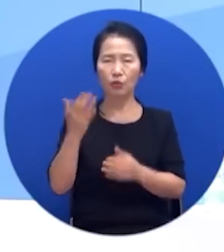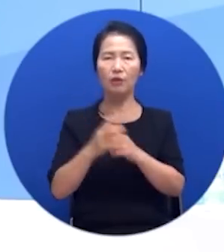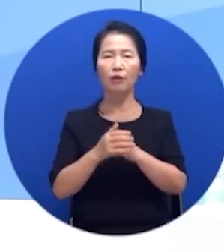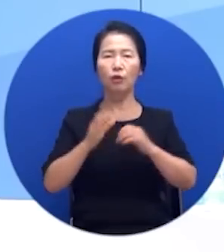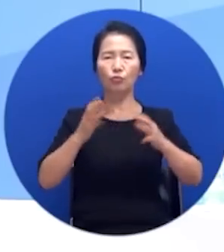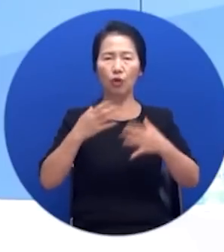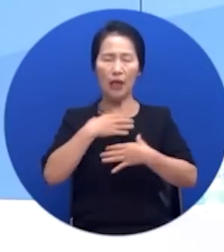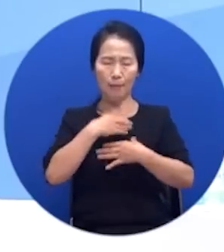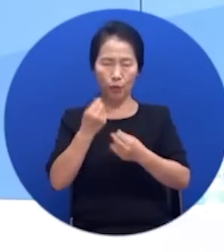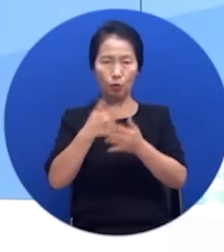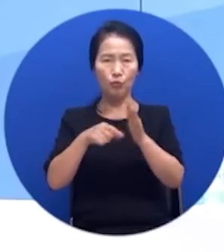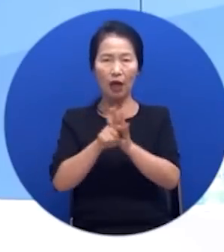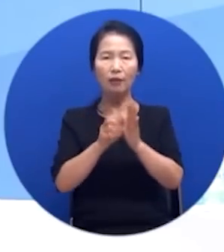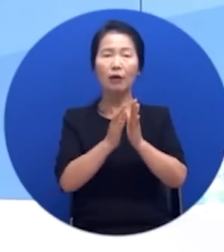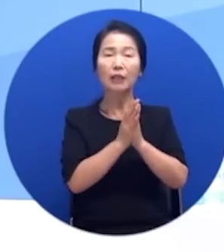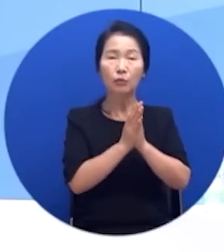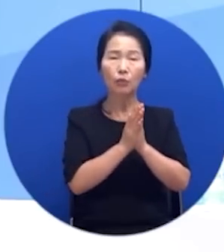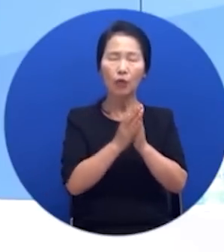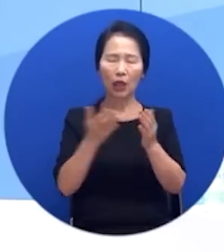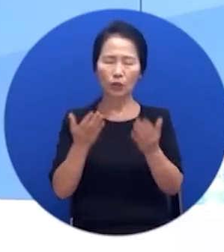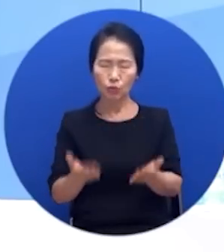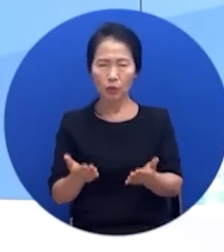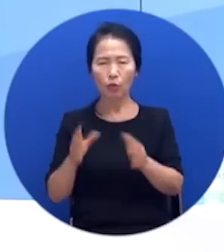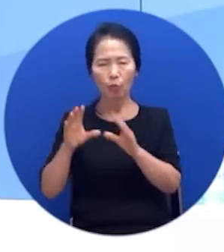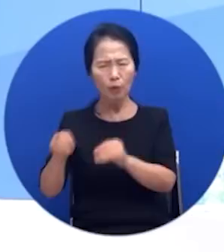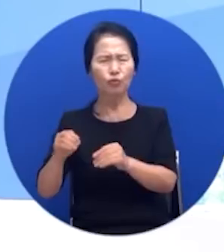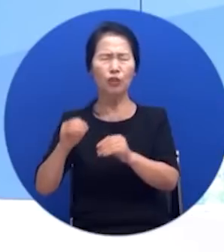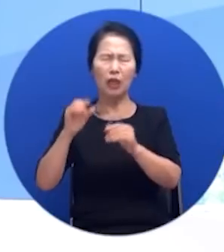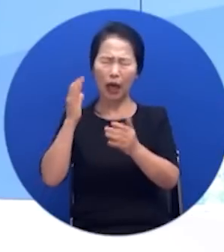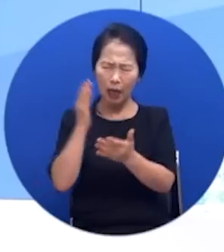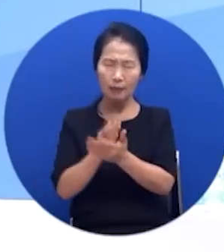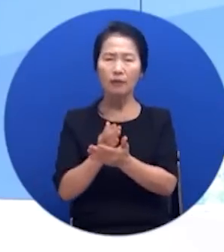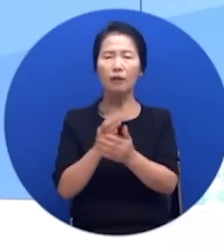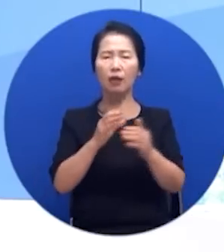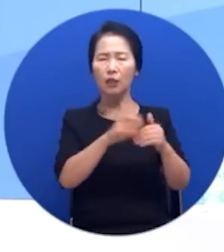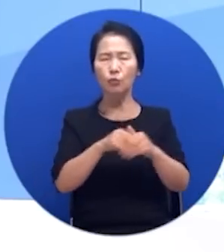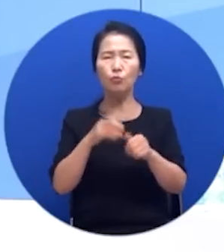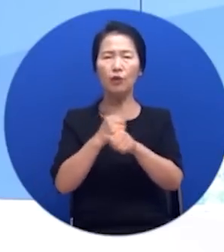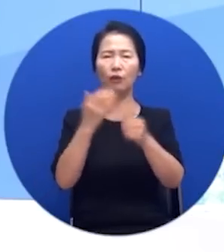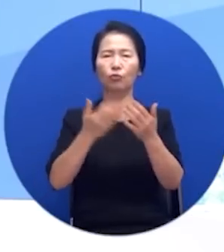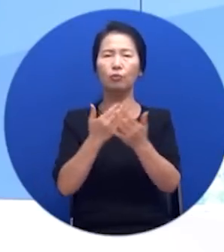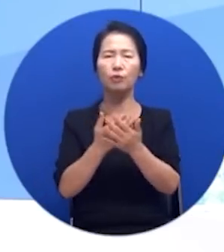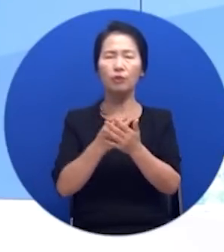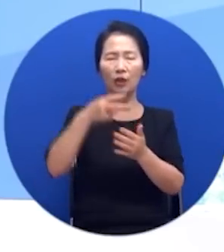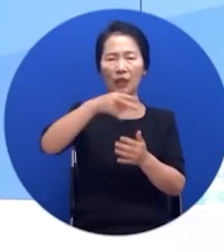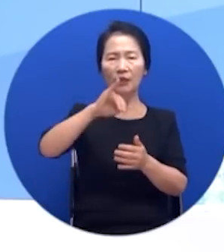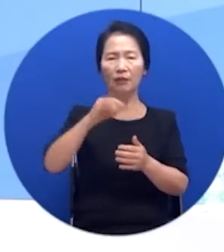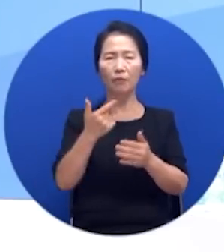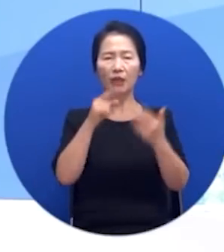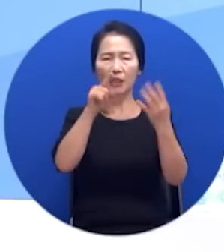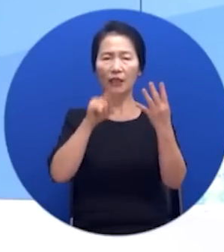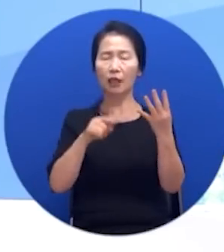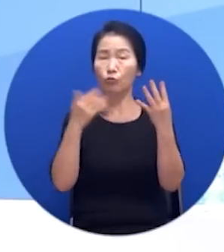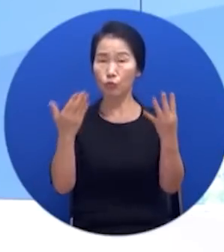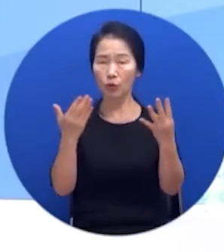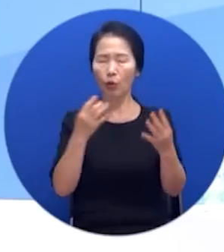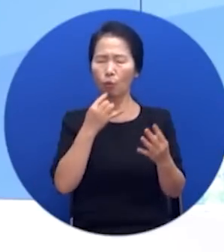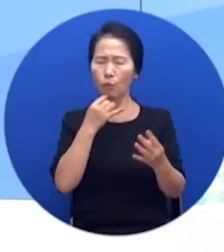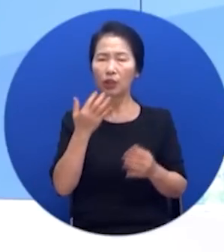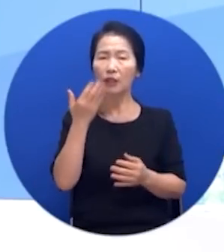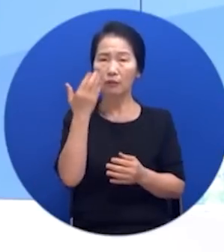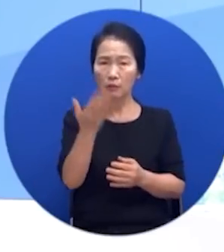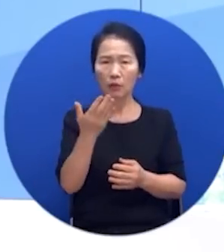일을 쉬지도 멈추지도 않게 인도하여 주시옵소서. 신명기 4장 9절 오직 너는